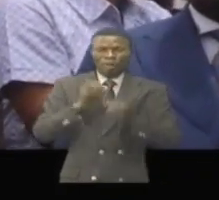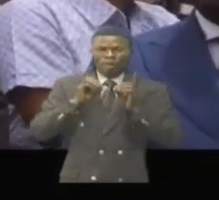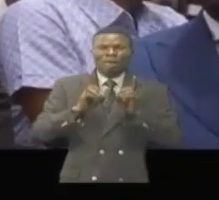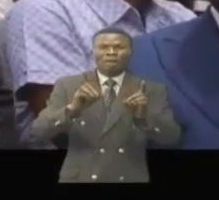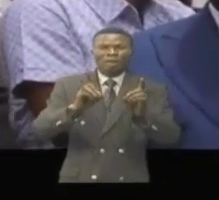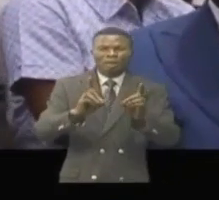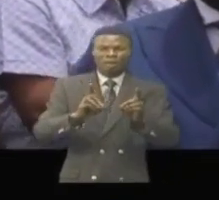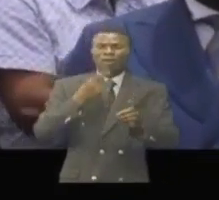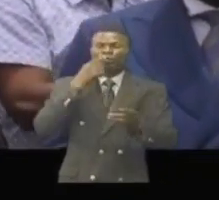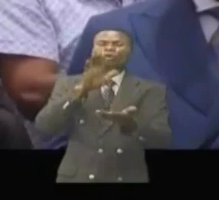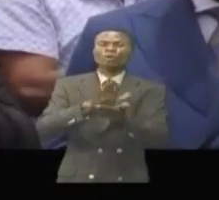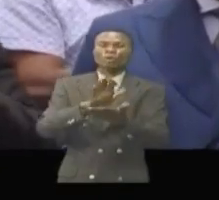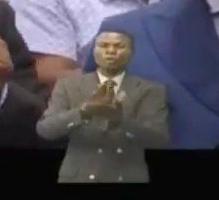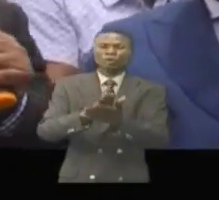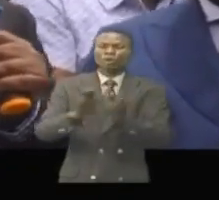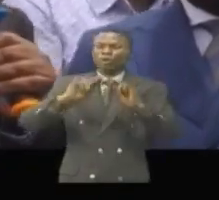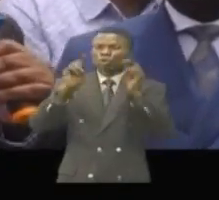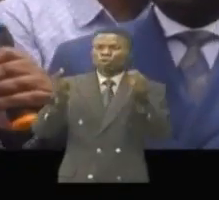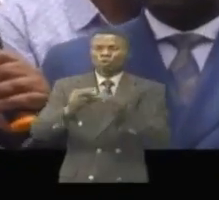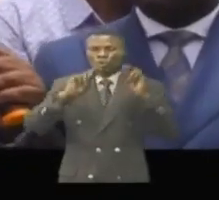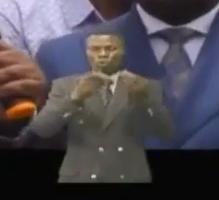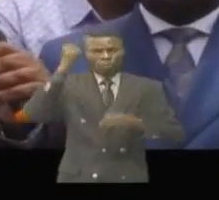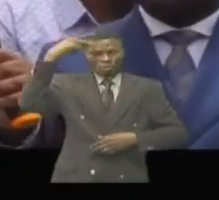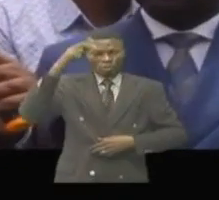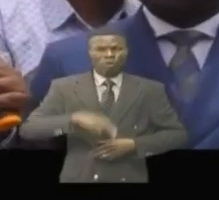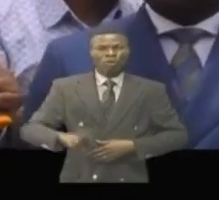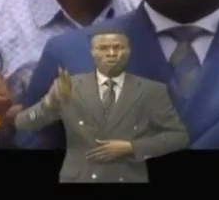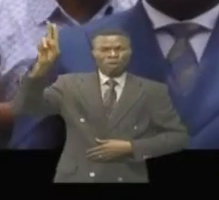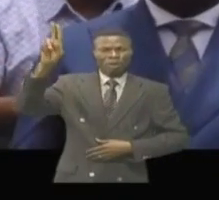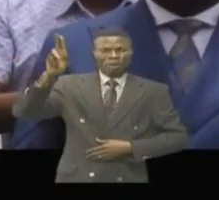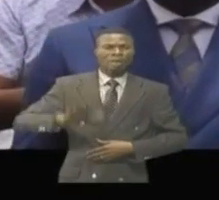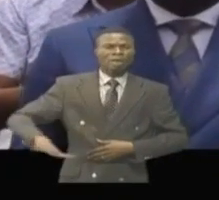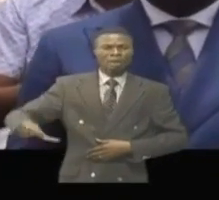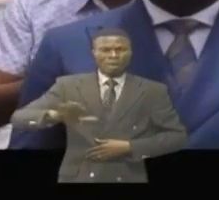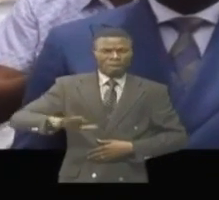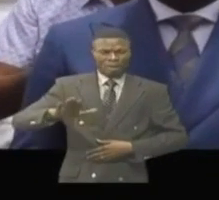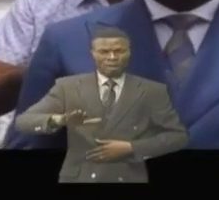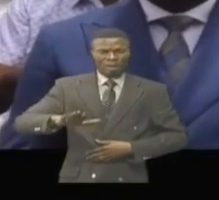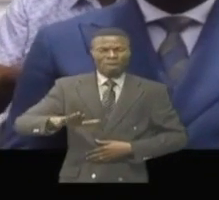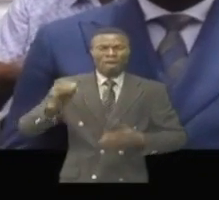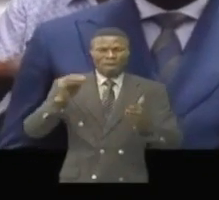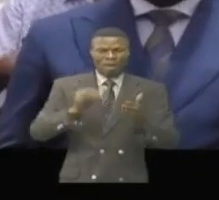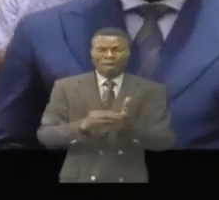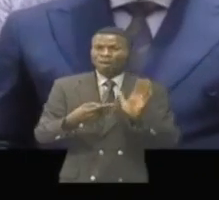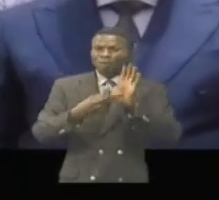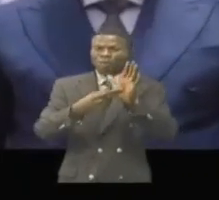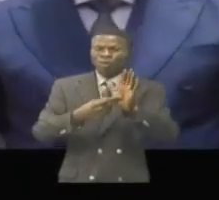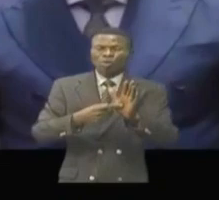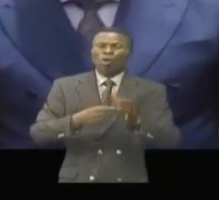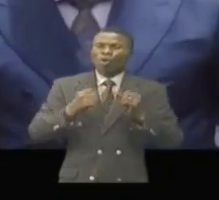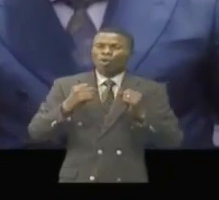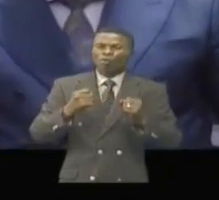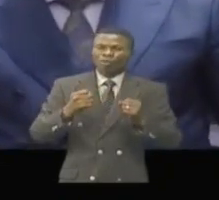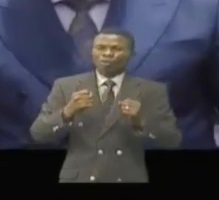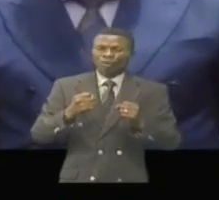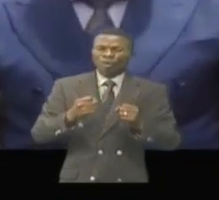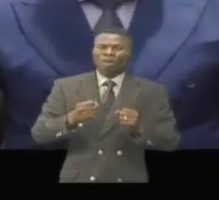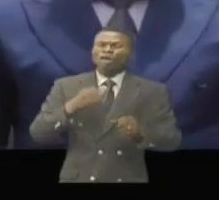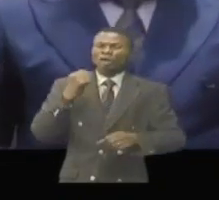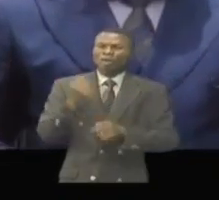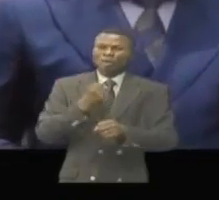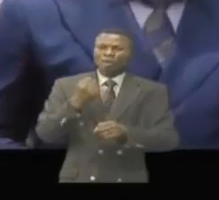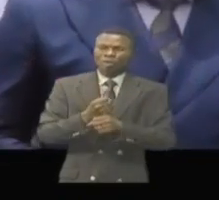il remerciait tous les partis politiques de l'Union sacrée de la nation qui ont encore une fois démontré leur unité avant de saluer les efforts